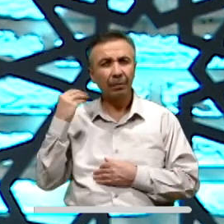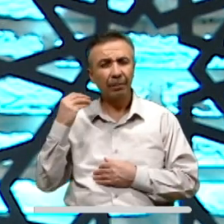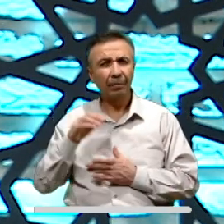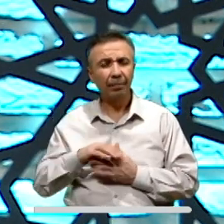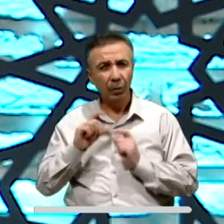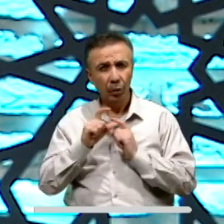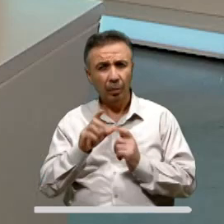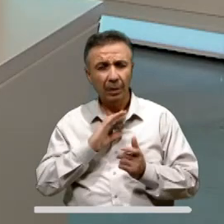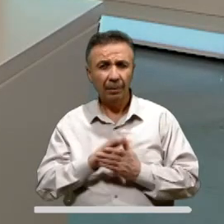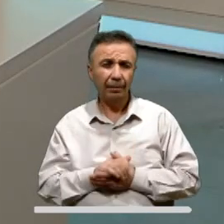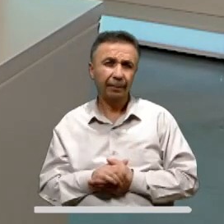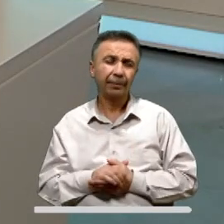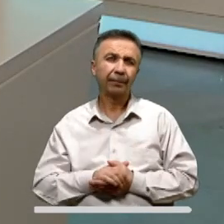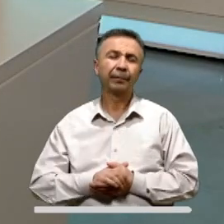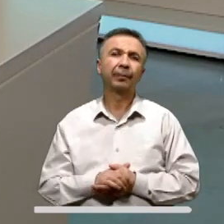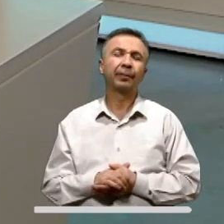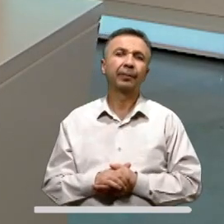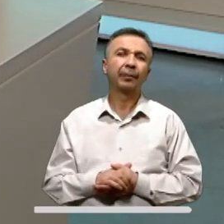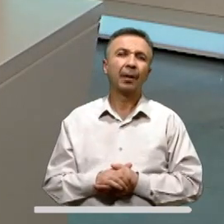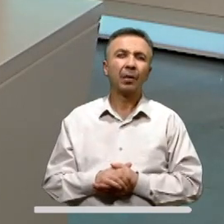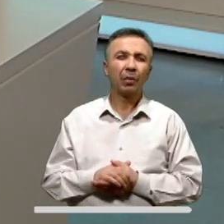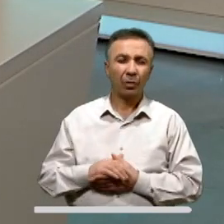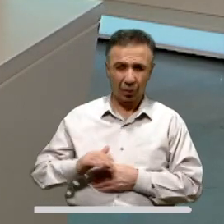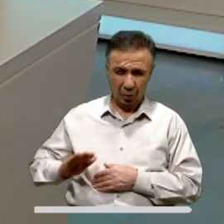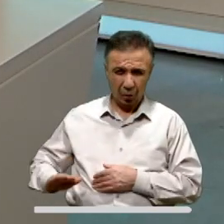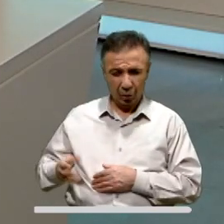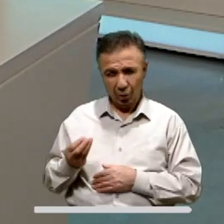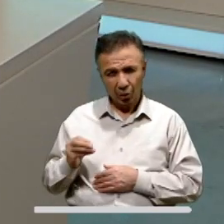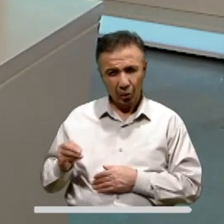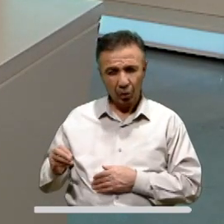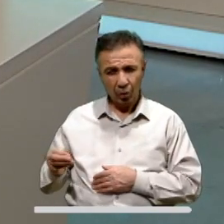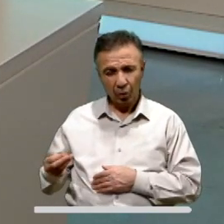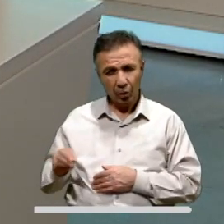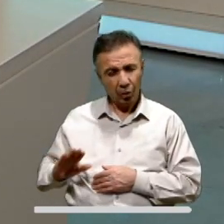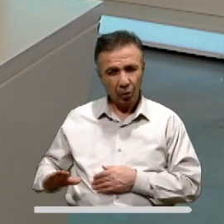Ramazanlar. Soracaktım. Hani küçük çocuğumuz var bizim.